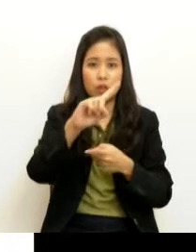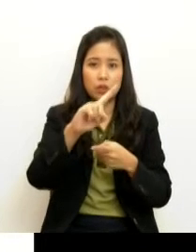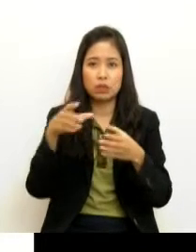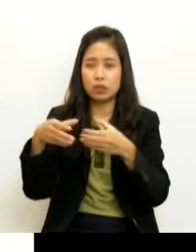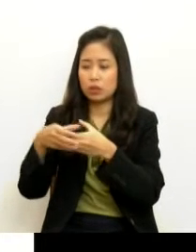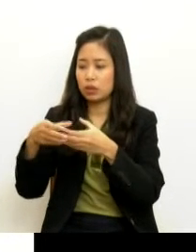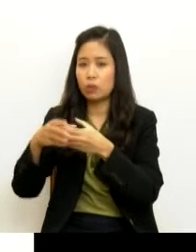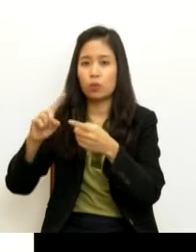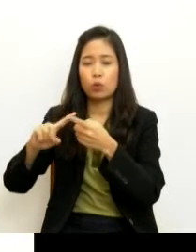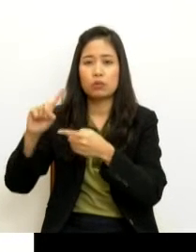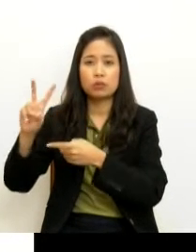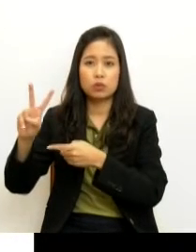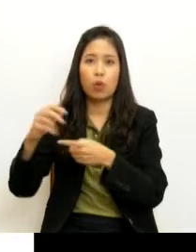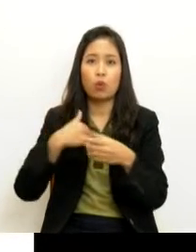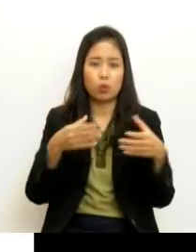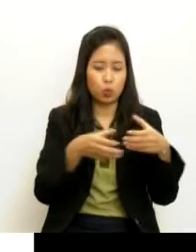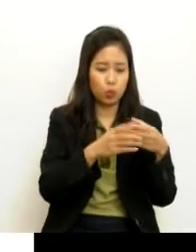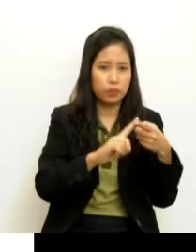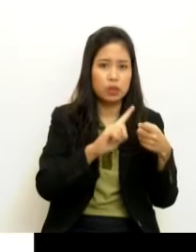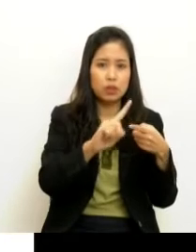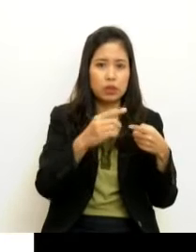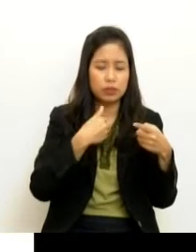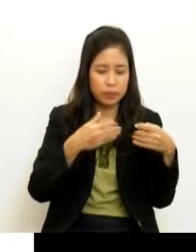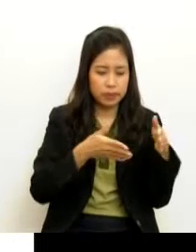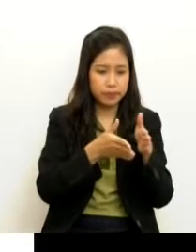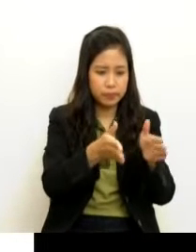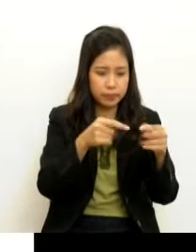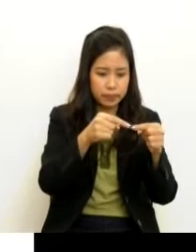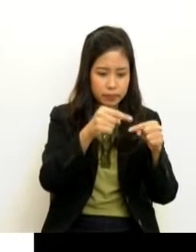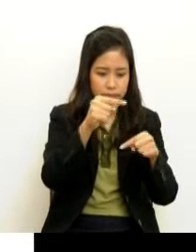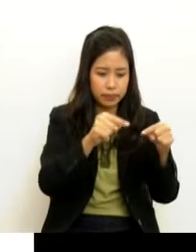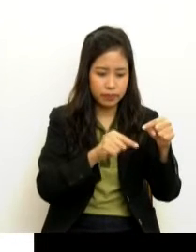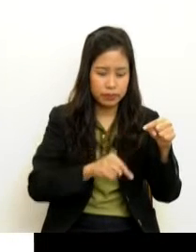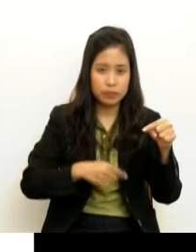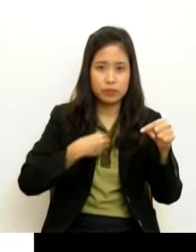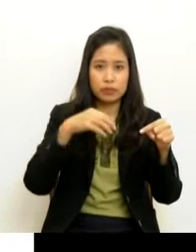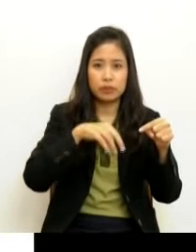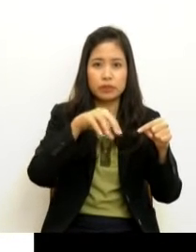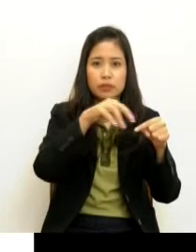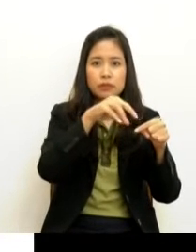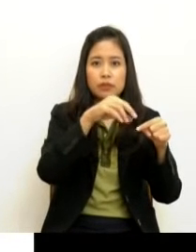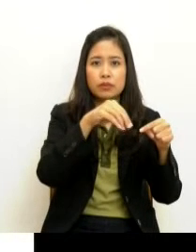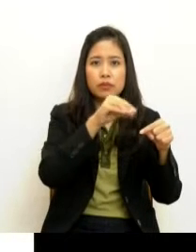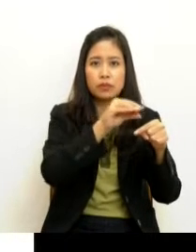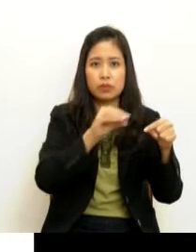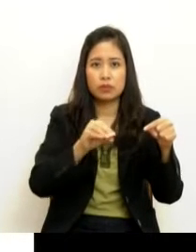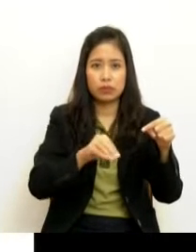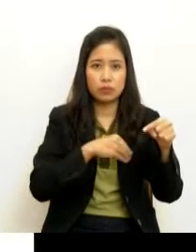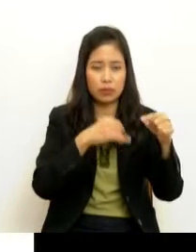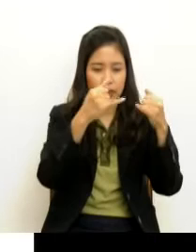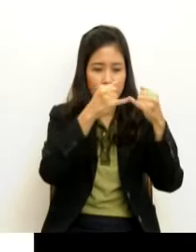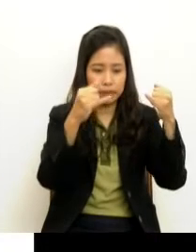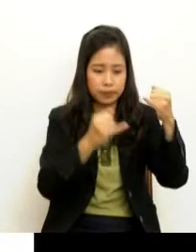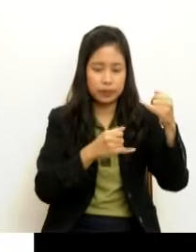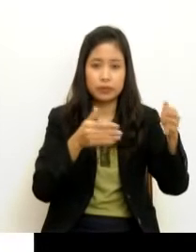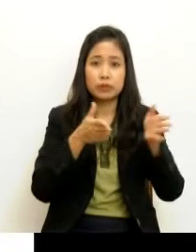ขึ้นไปเรียนที่พื้นที่24ไร่ของป่าคอกโดยมีรถรับส่งอันนี้คือแนวทางที่เราทำ